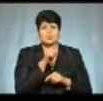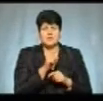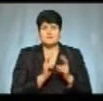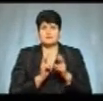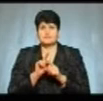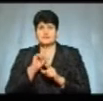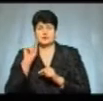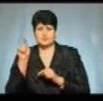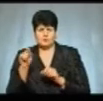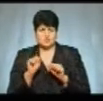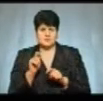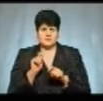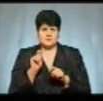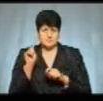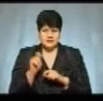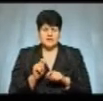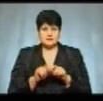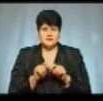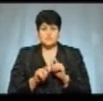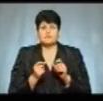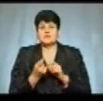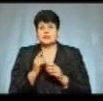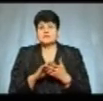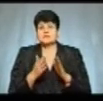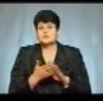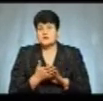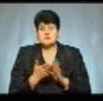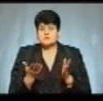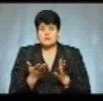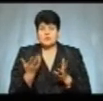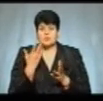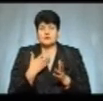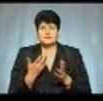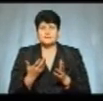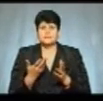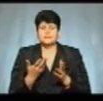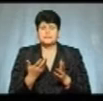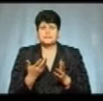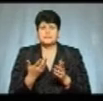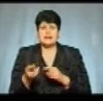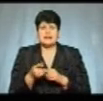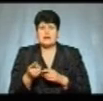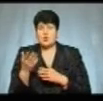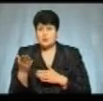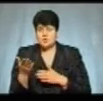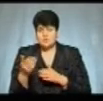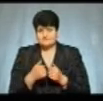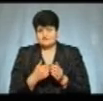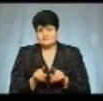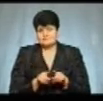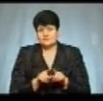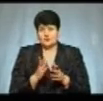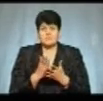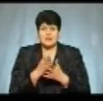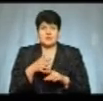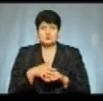можете приїхати, перевірити. І, в принципі, коли виникає така ситуація, як біля Тернополя, то ну, тобто, мали би